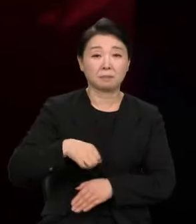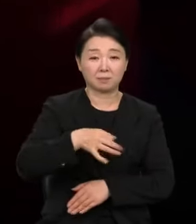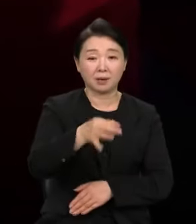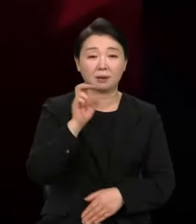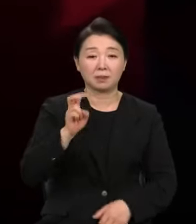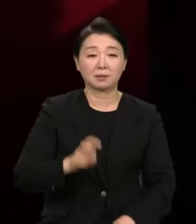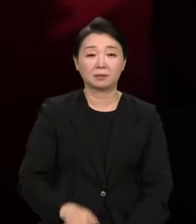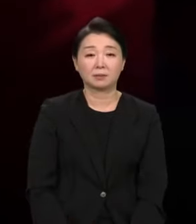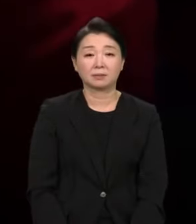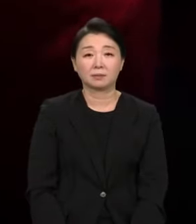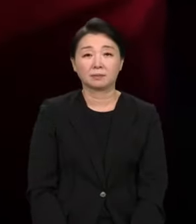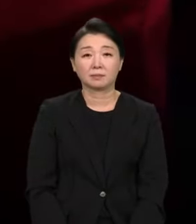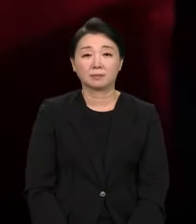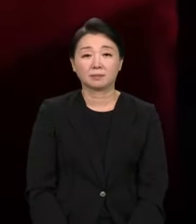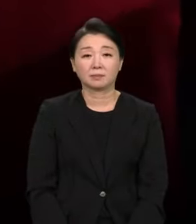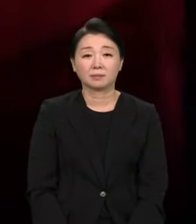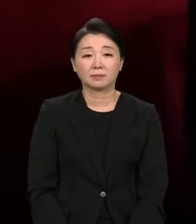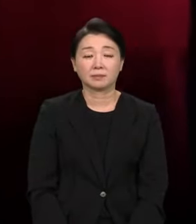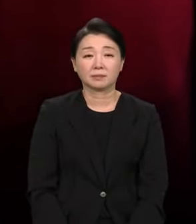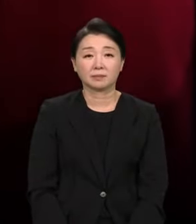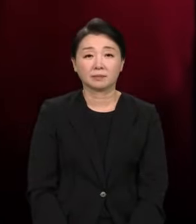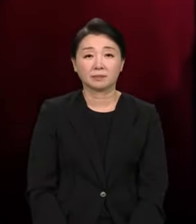있습니다 JTBC